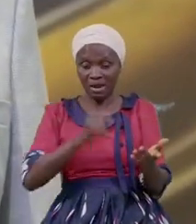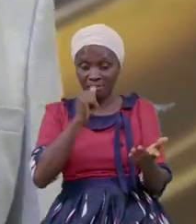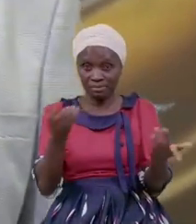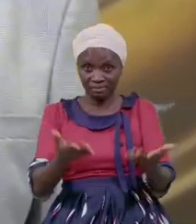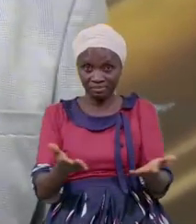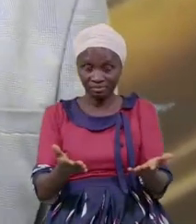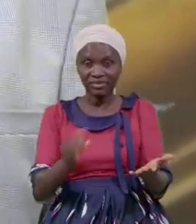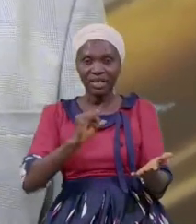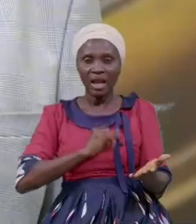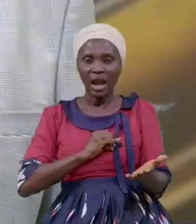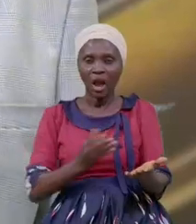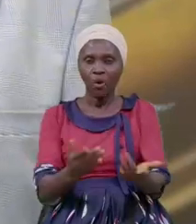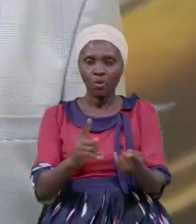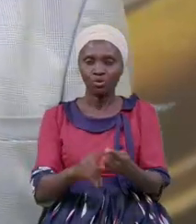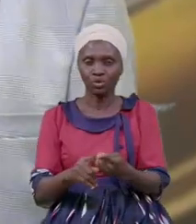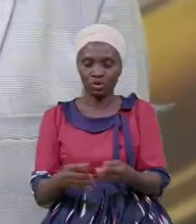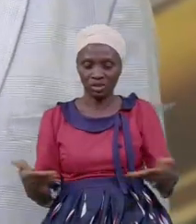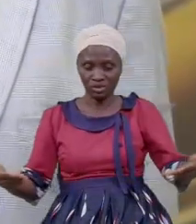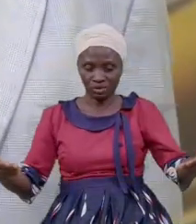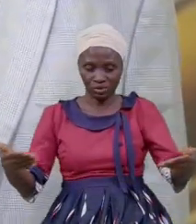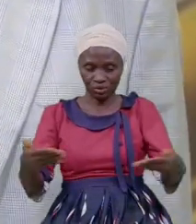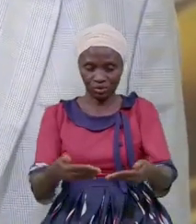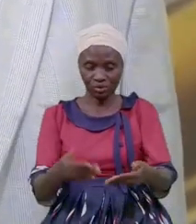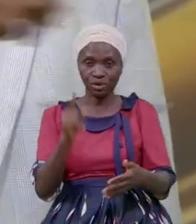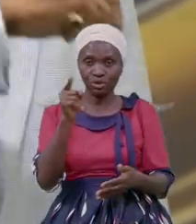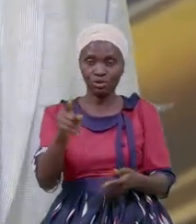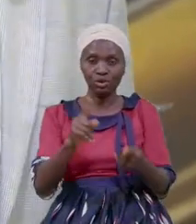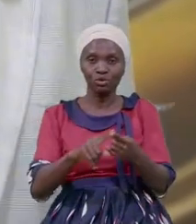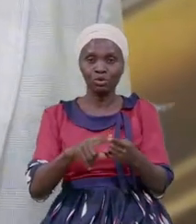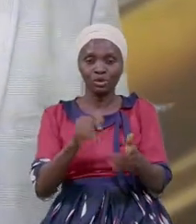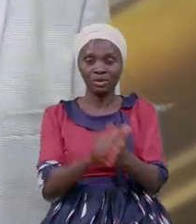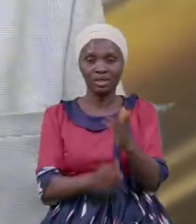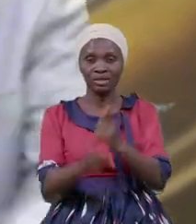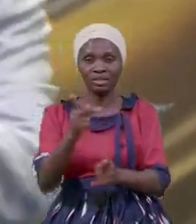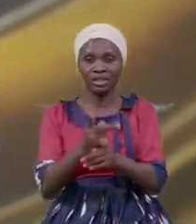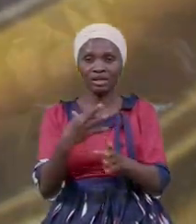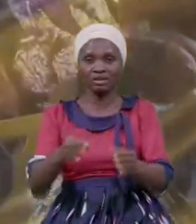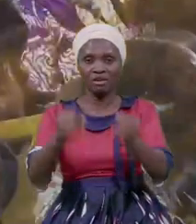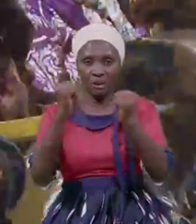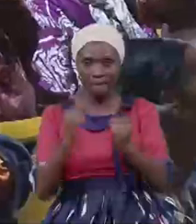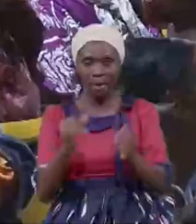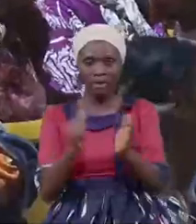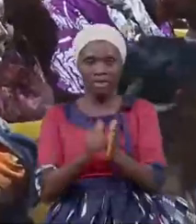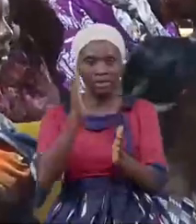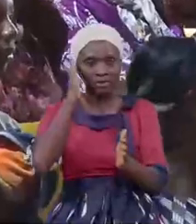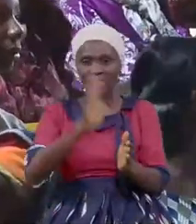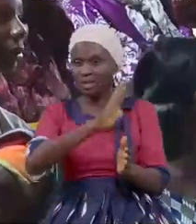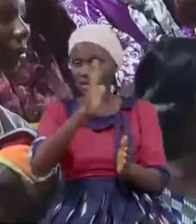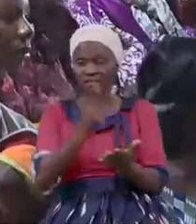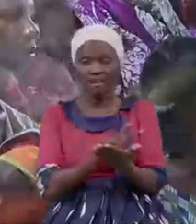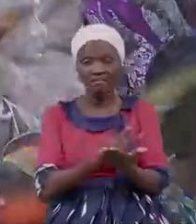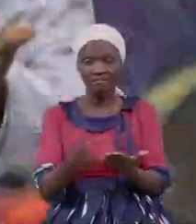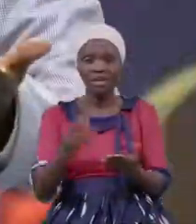es et je veux te présenter à une telle puissance qu' va jamais faillir dans ta